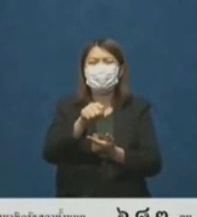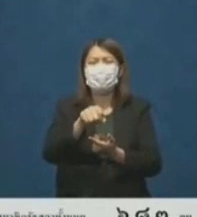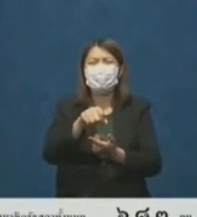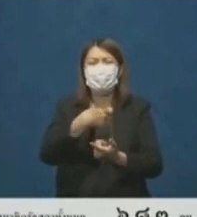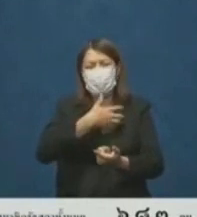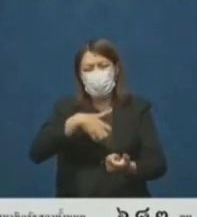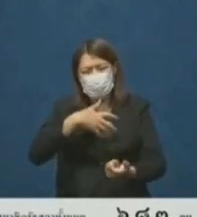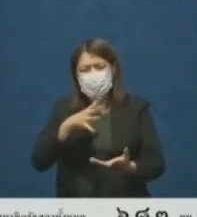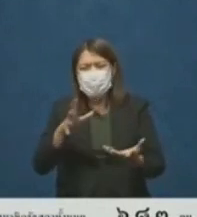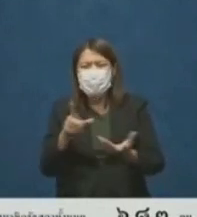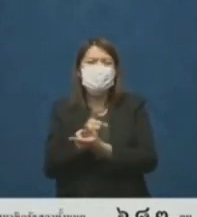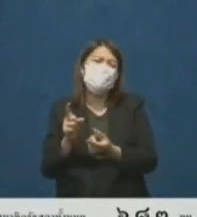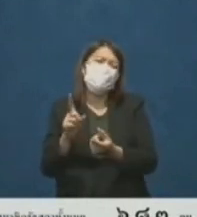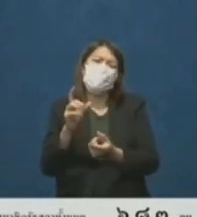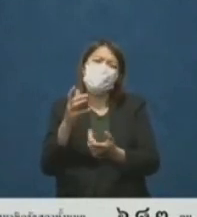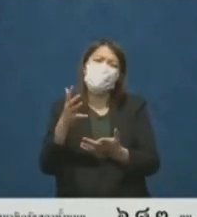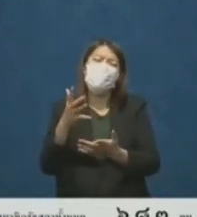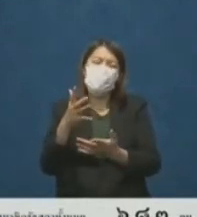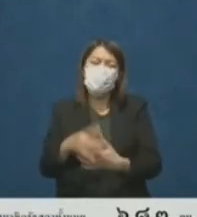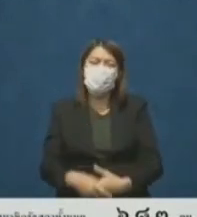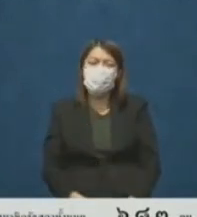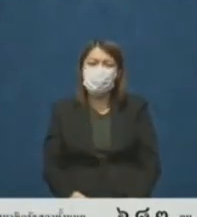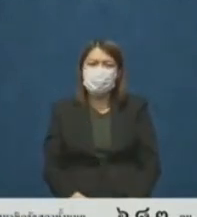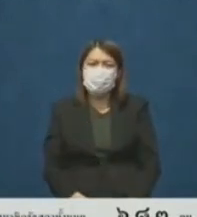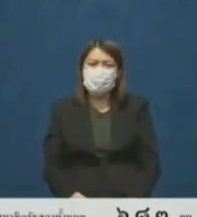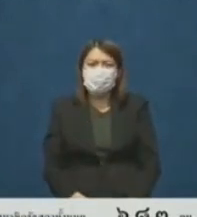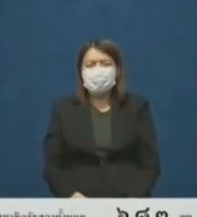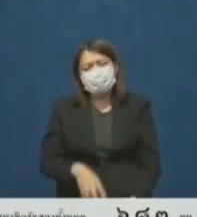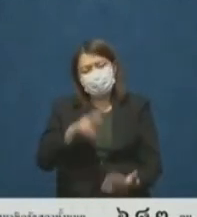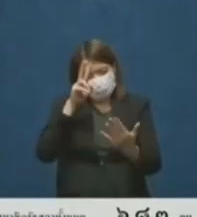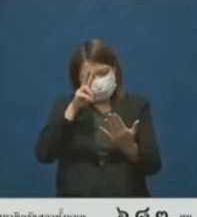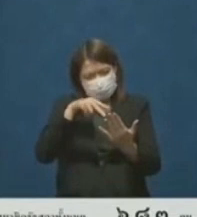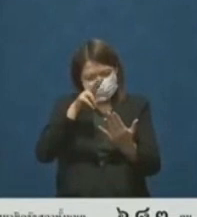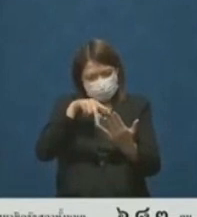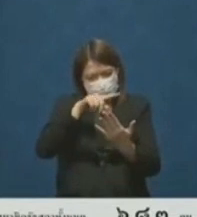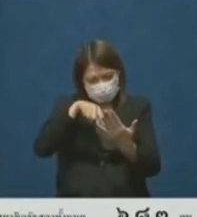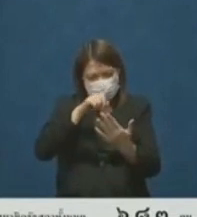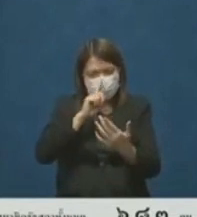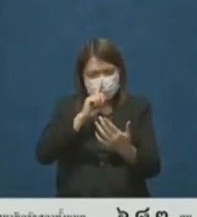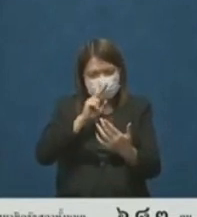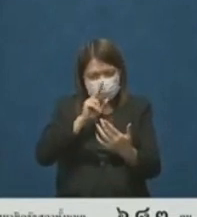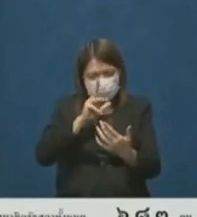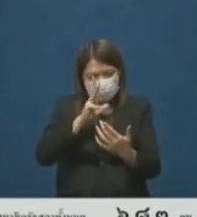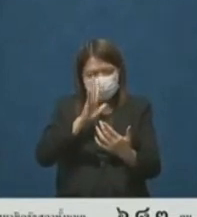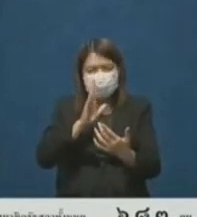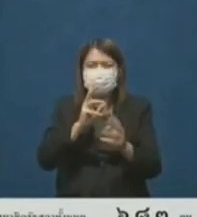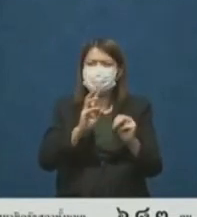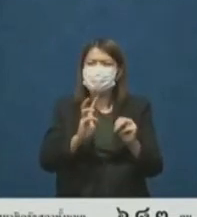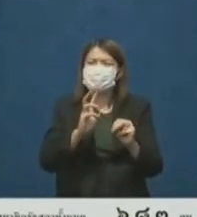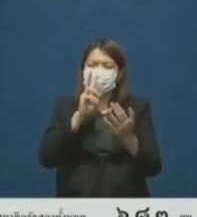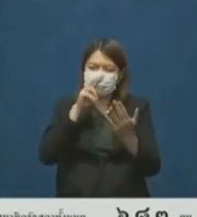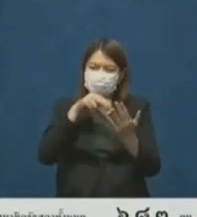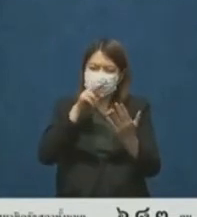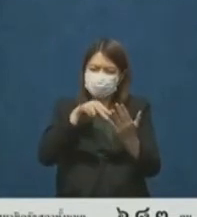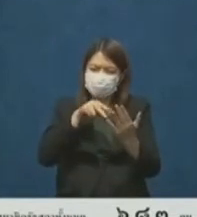อารมณ์สังคมใช่มันต้องอยู่ด้วยกันถ้าอารมณ์ไม่มีสังคมมันไปไม่ได้ผมอ่าน 2-3 เที่ยวแล้วในมาตรา